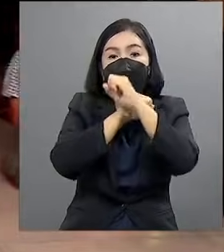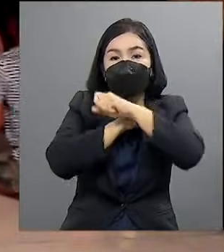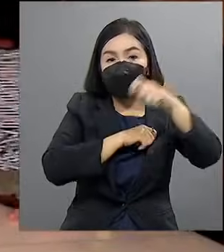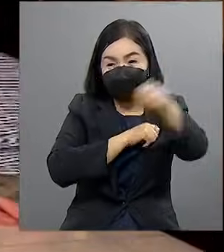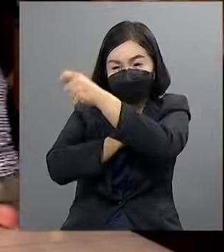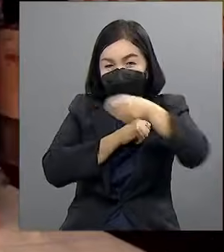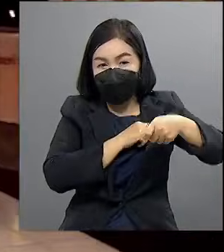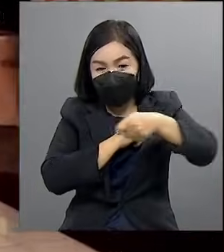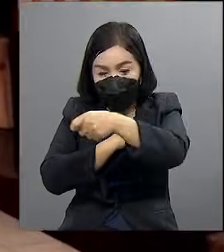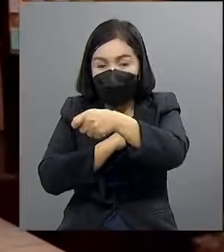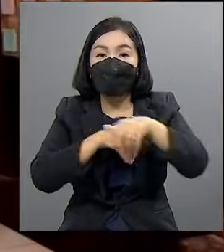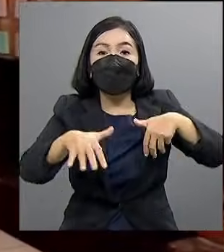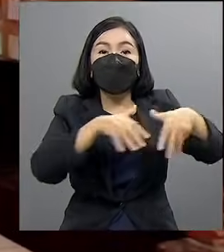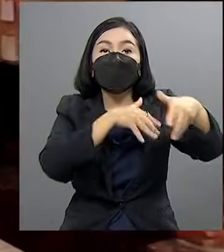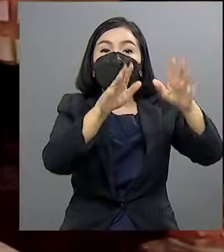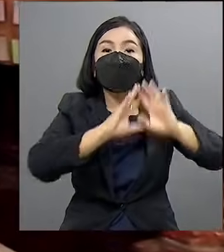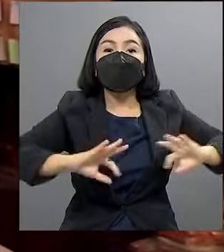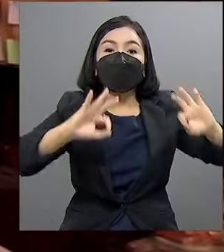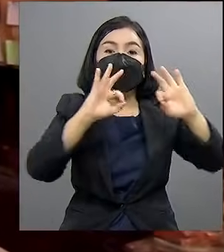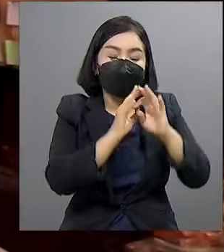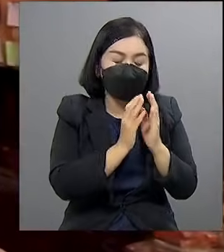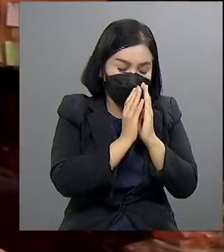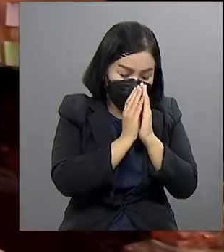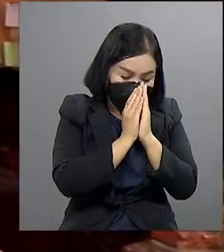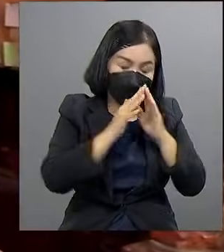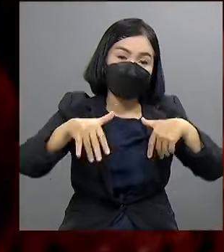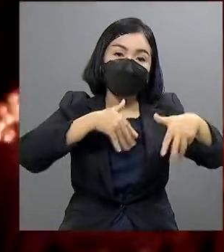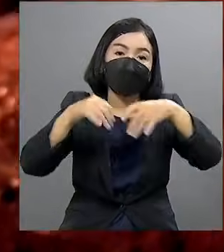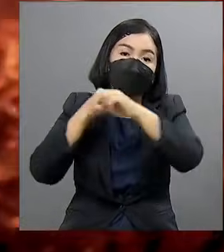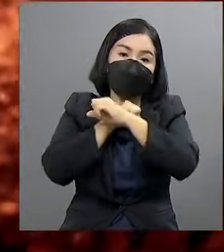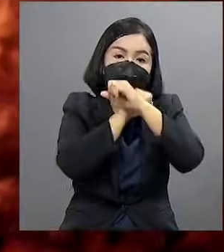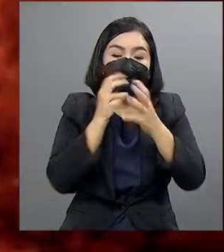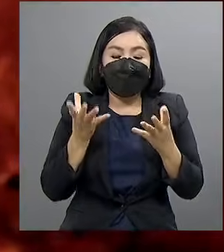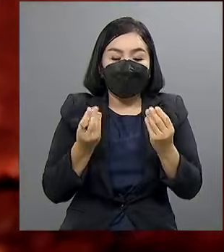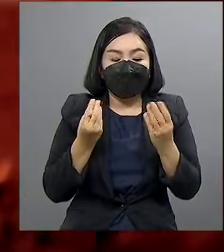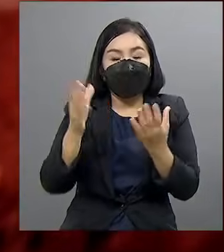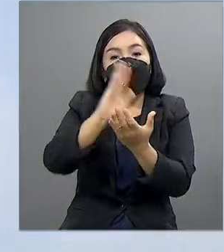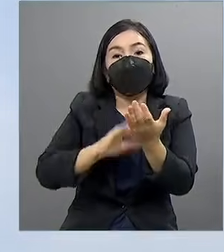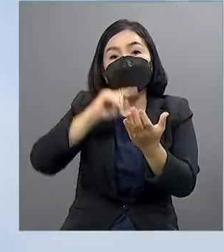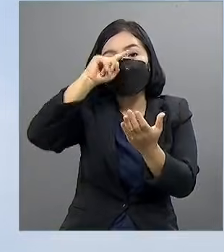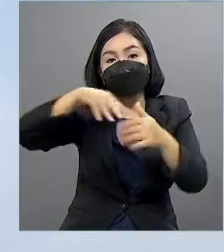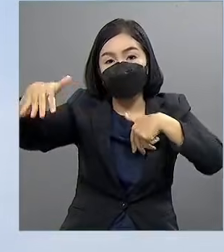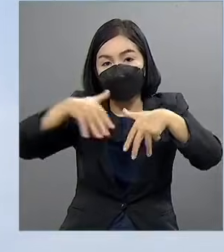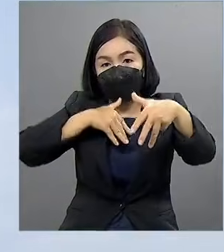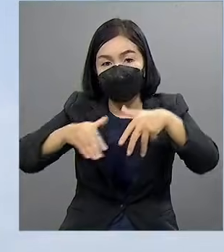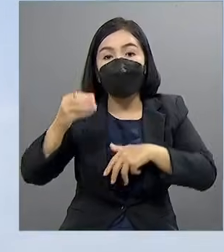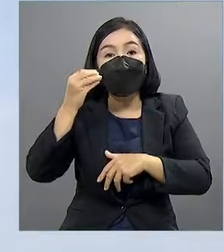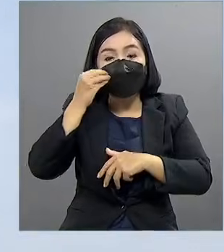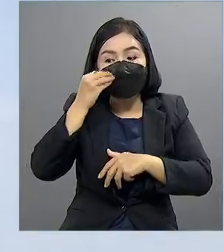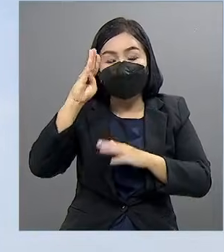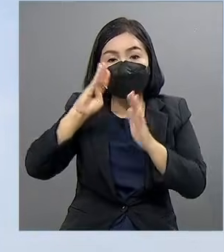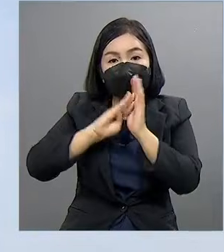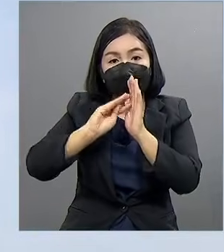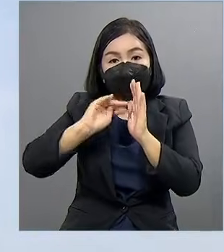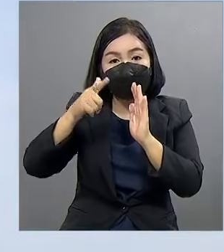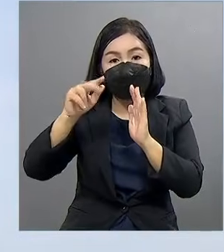งขวัญและพลังใจให้แก่เหล่าวีรชนชาวบ้านบางระจันทำให้วีรชนเข้าต่อสู้ป้องกันข้าศึกและได้รับชัยชนะ